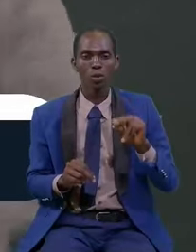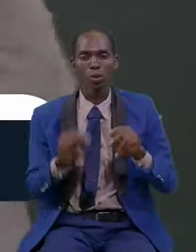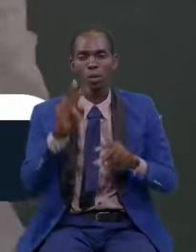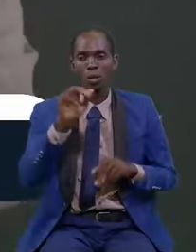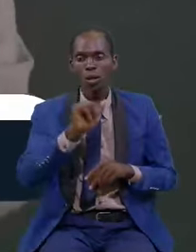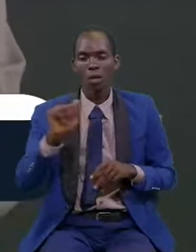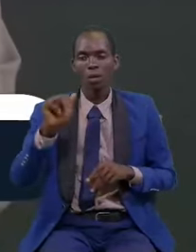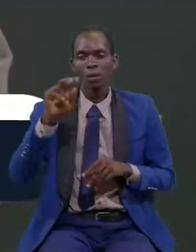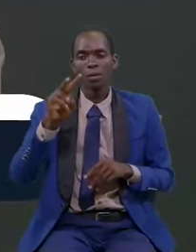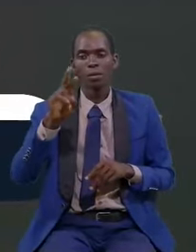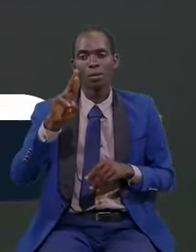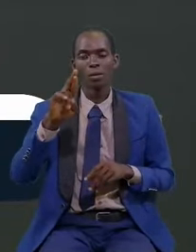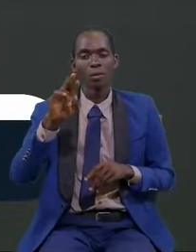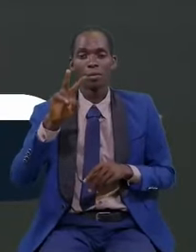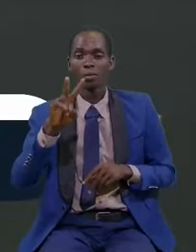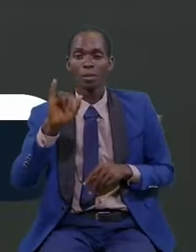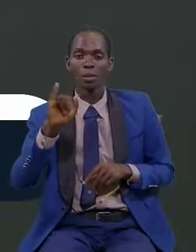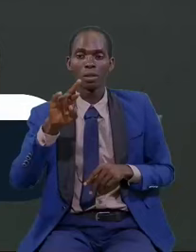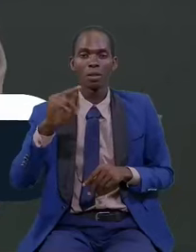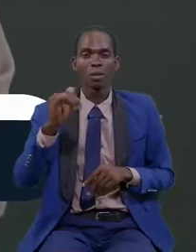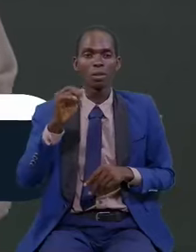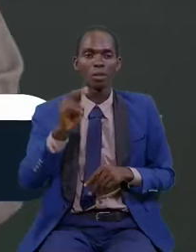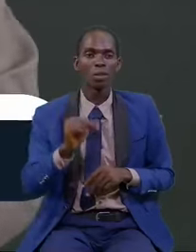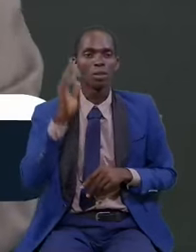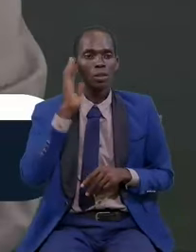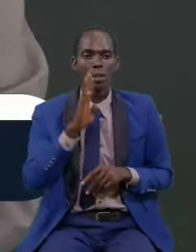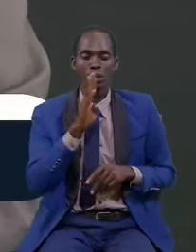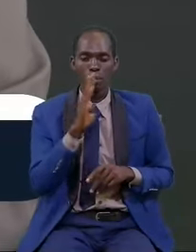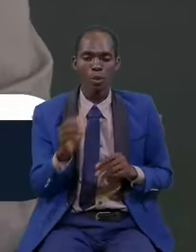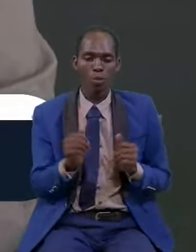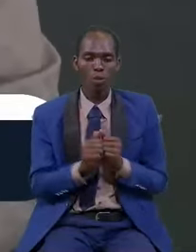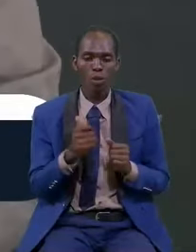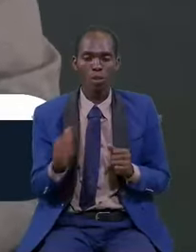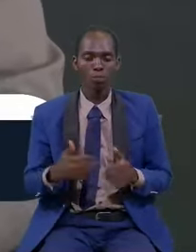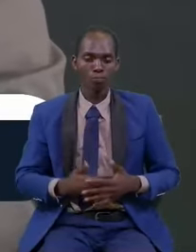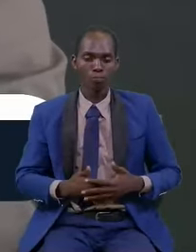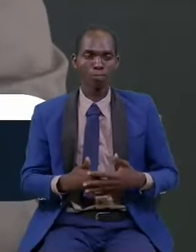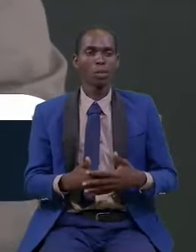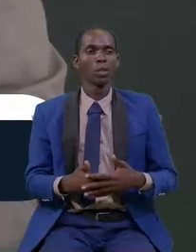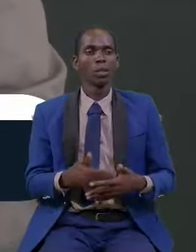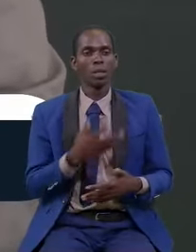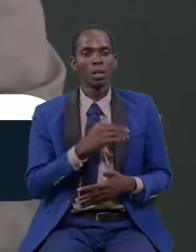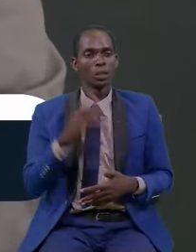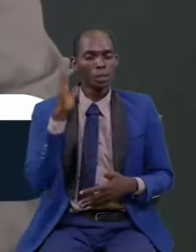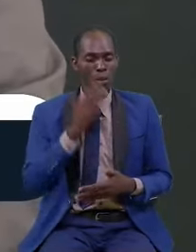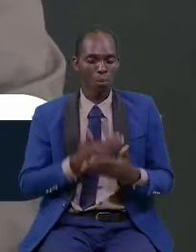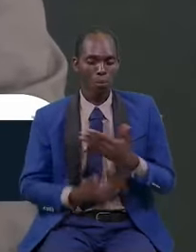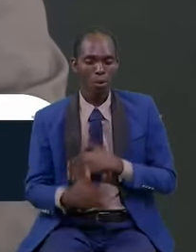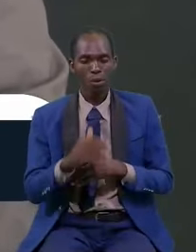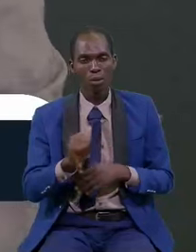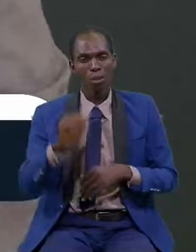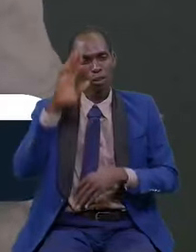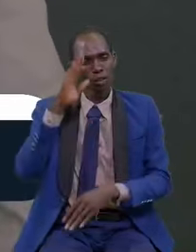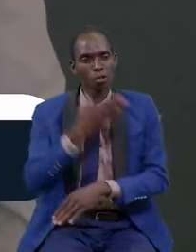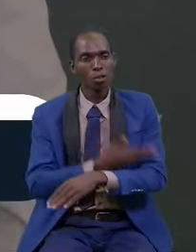sera enceinte. Elle enfantera un fils et on lui donnera